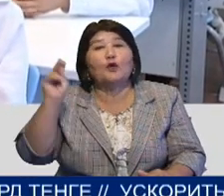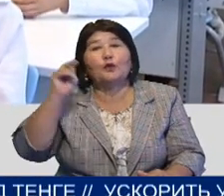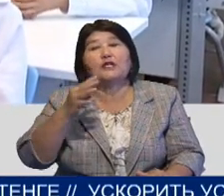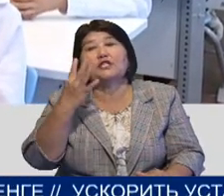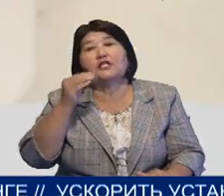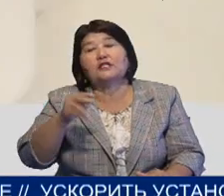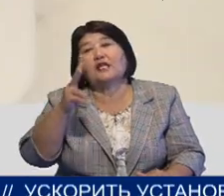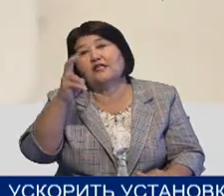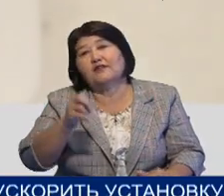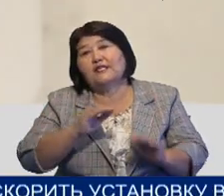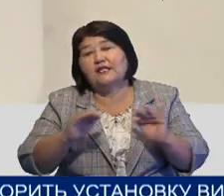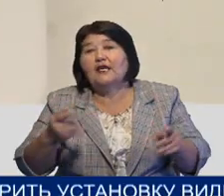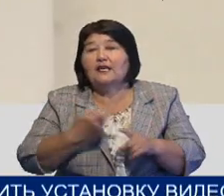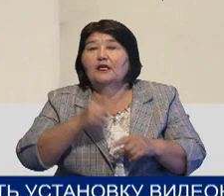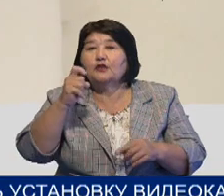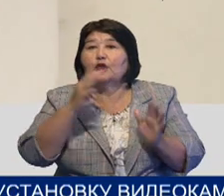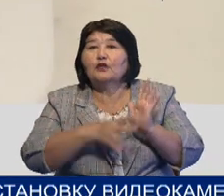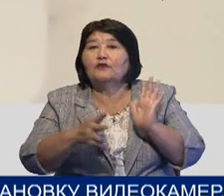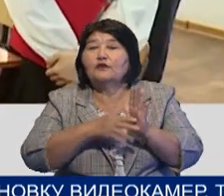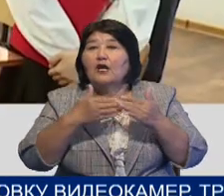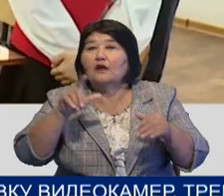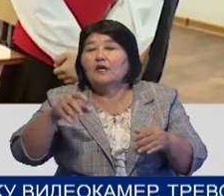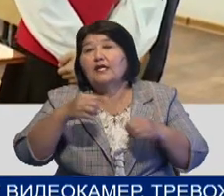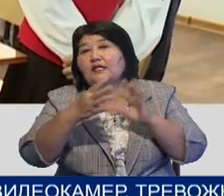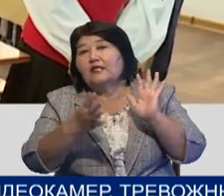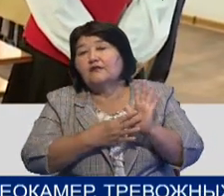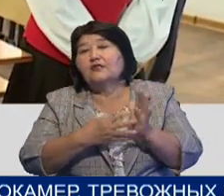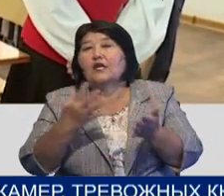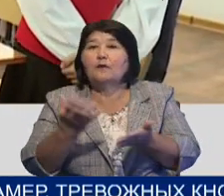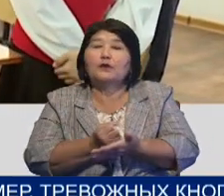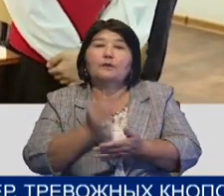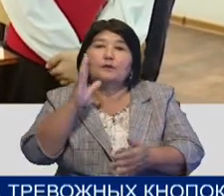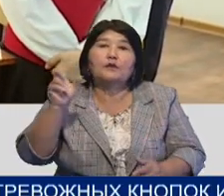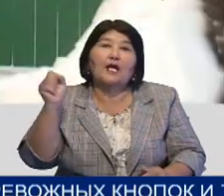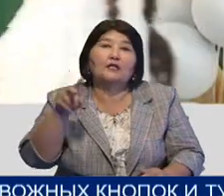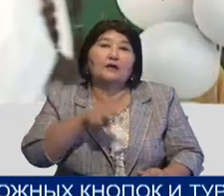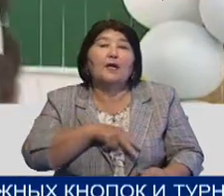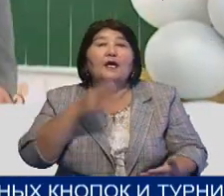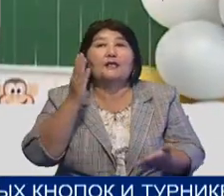4200 детей из 198 выпускников 19 претендует на алм